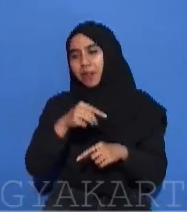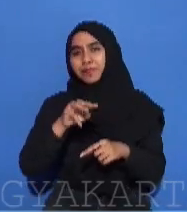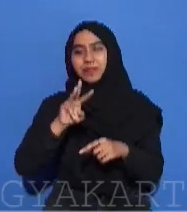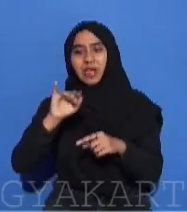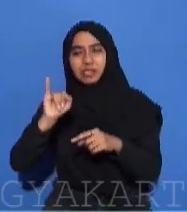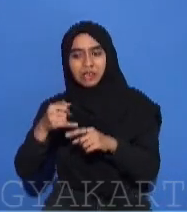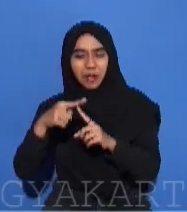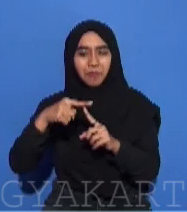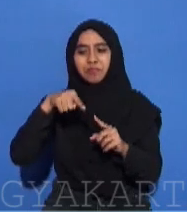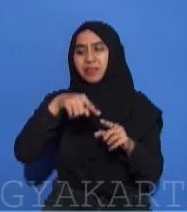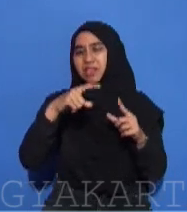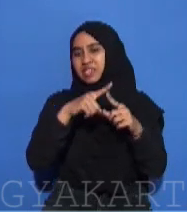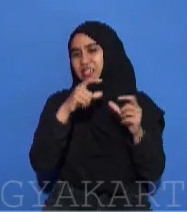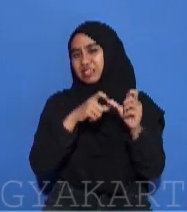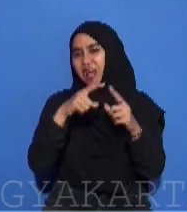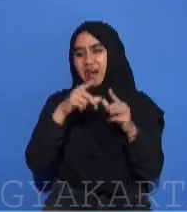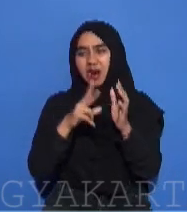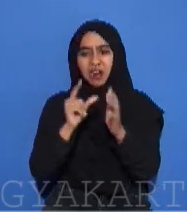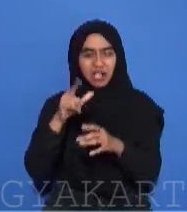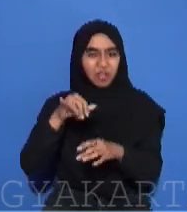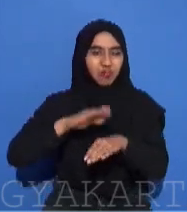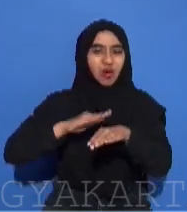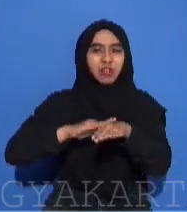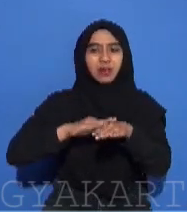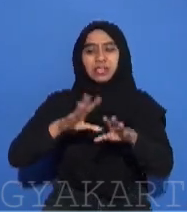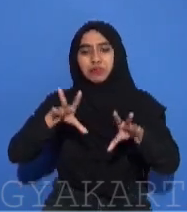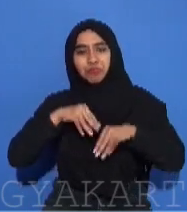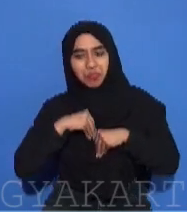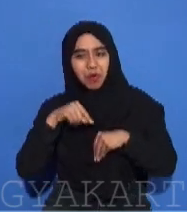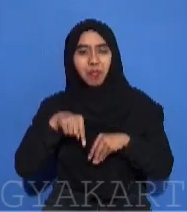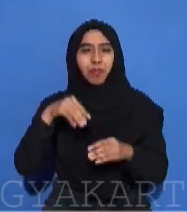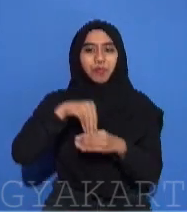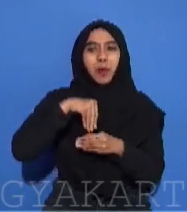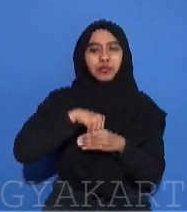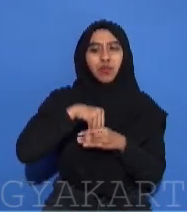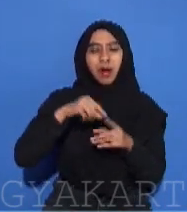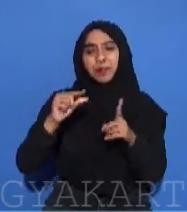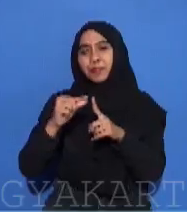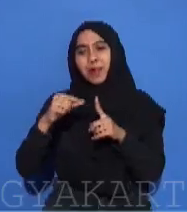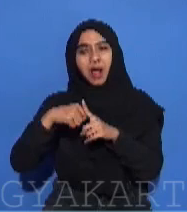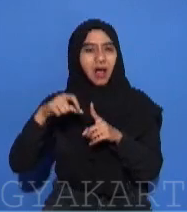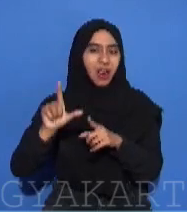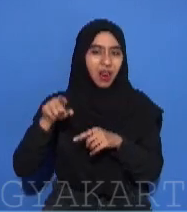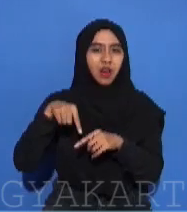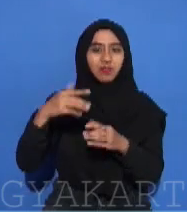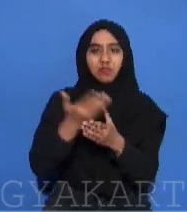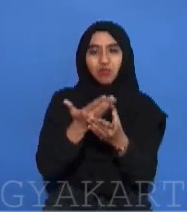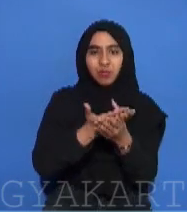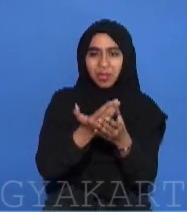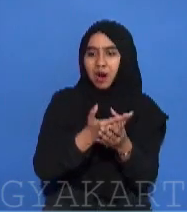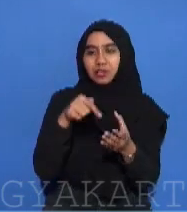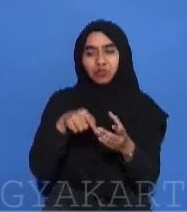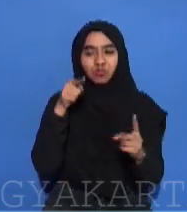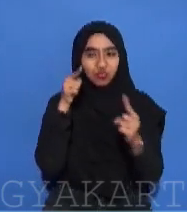pengelolaan cagar budaya mengaku siap menerima aspirasi para PKL dengan melaporkan rangkuman tuntutan para PKL kepada Kepala Dinas Kebudayaan